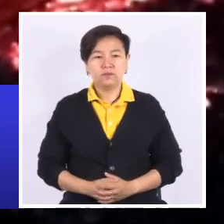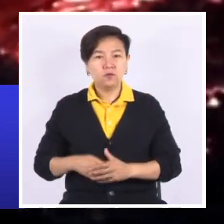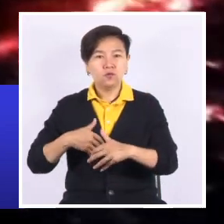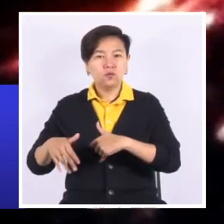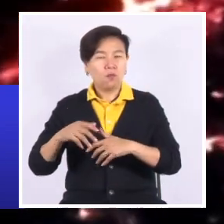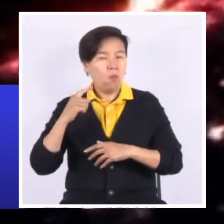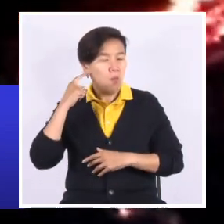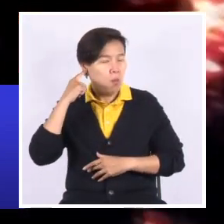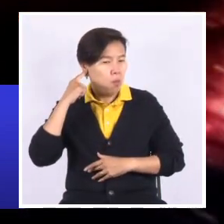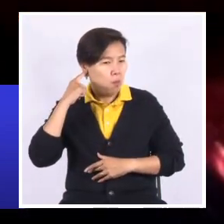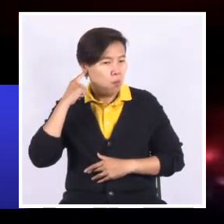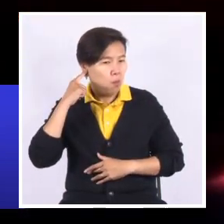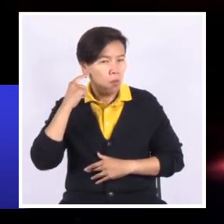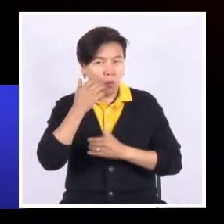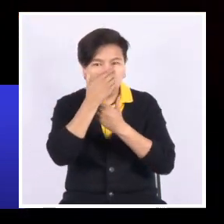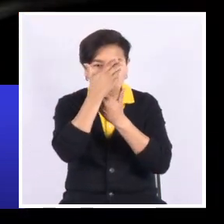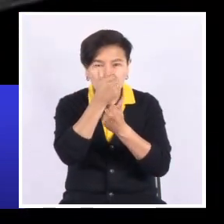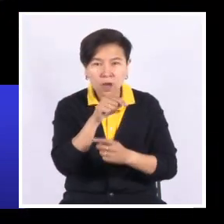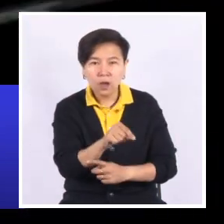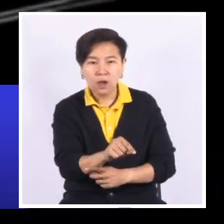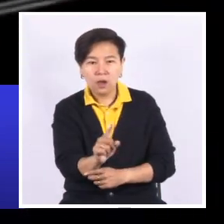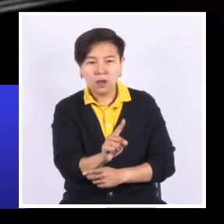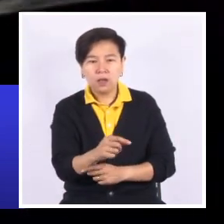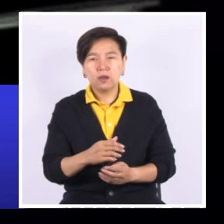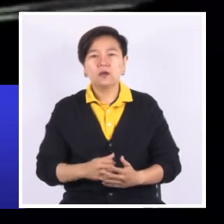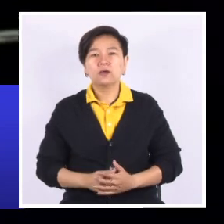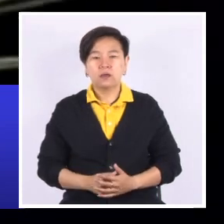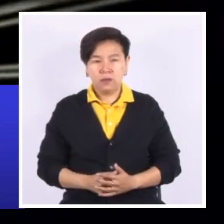าฮือฮาเนื่องจากว่าเขาก็